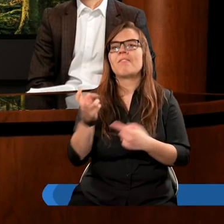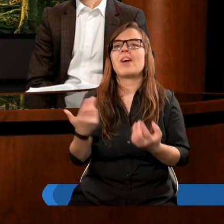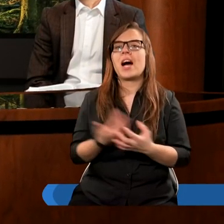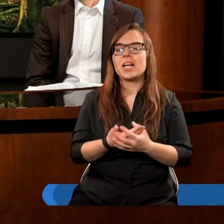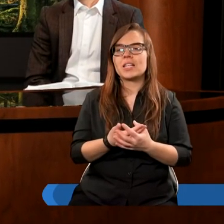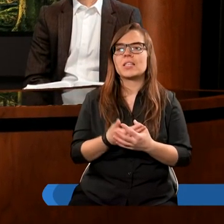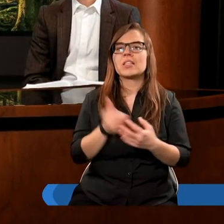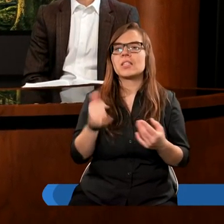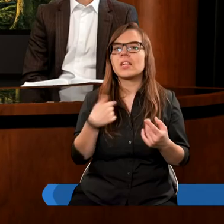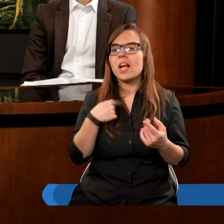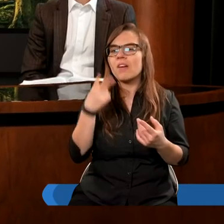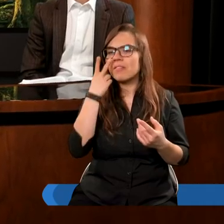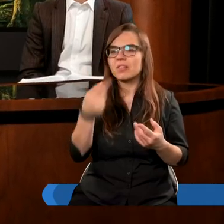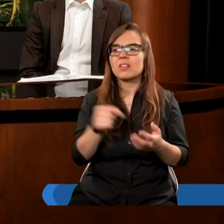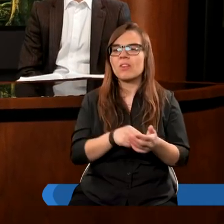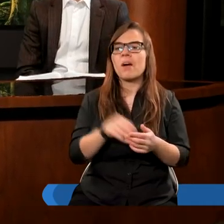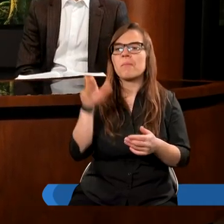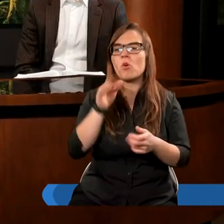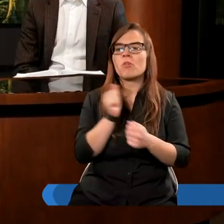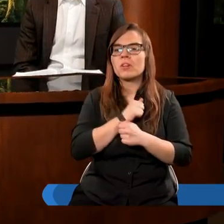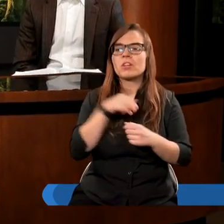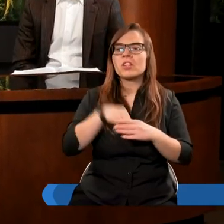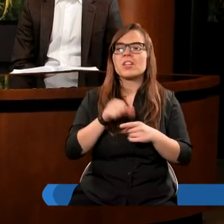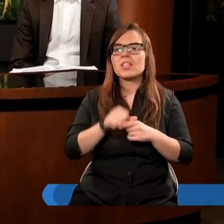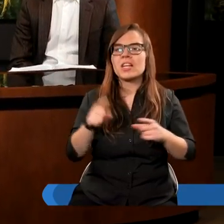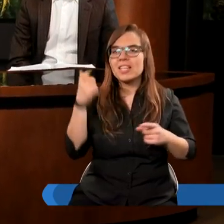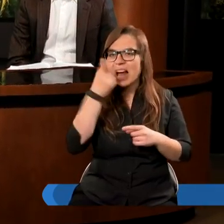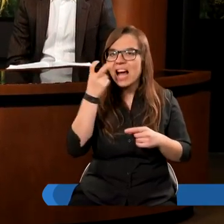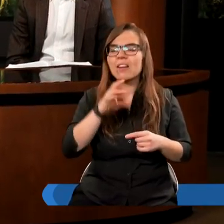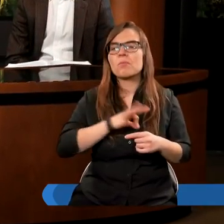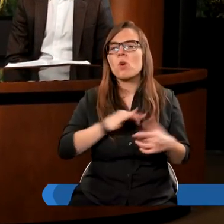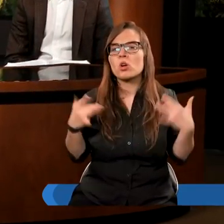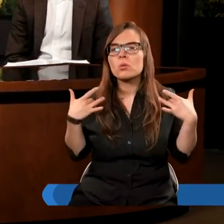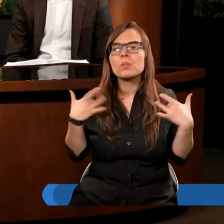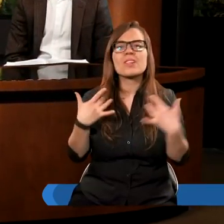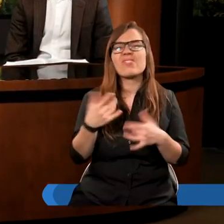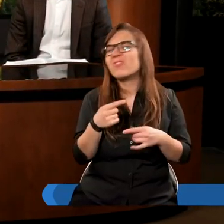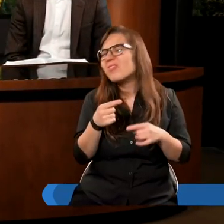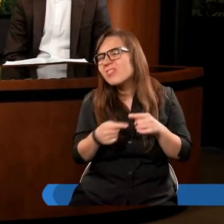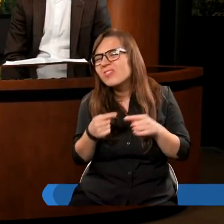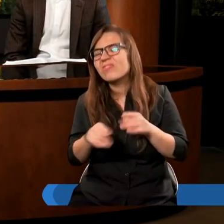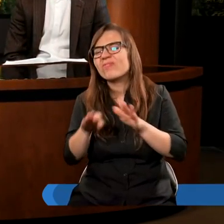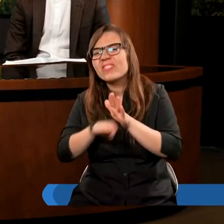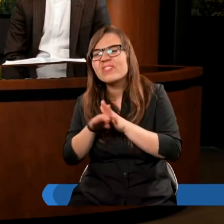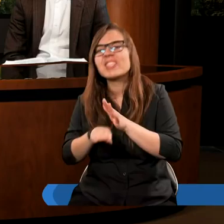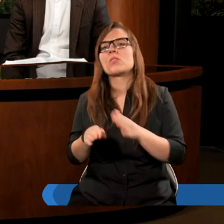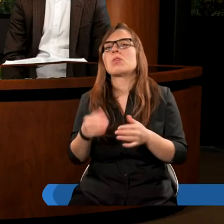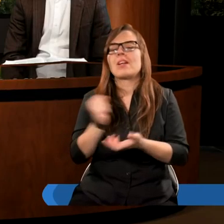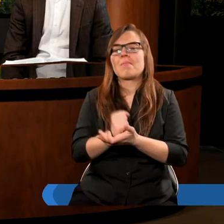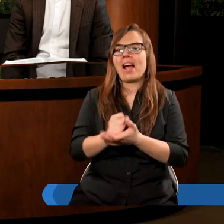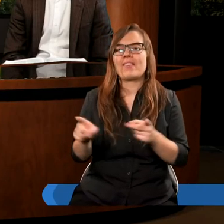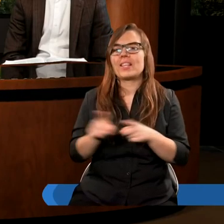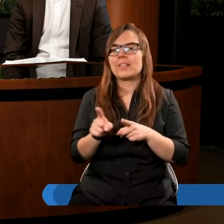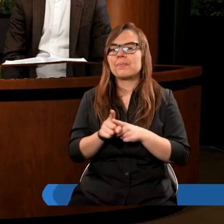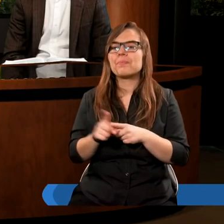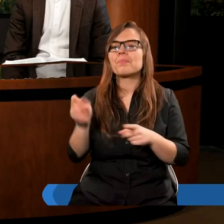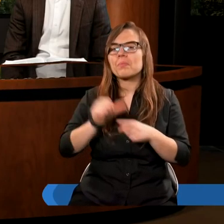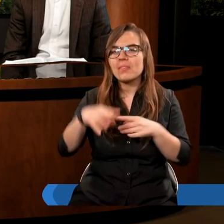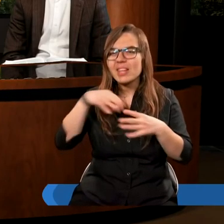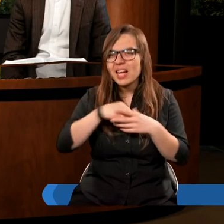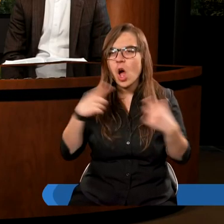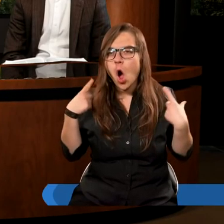Więc ja widzę właśnie Bożą miłość w tym, że on jest zainteresowany moim życiem w najdrobniejszych szczegółach. Że jest